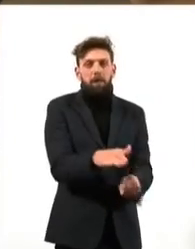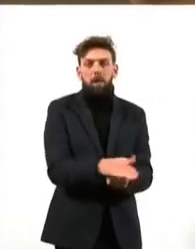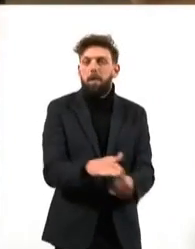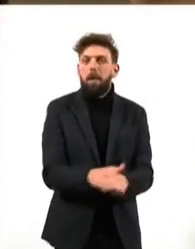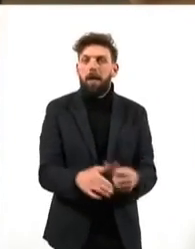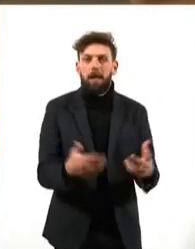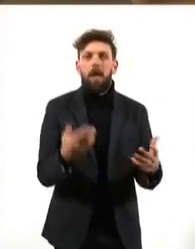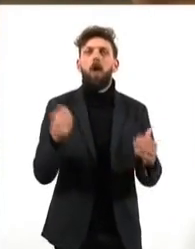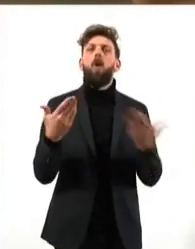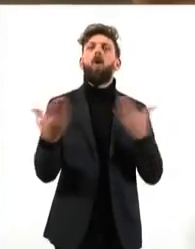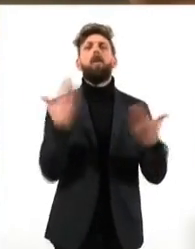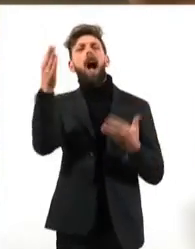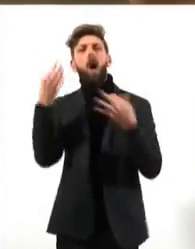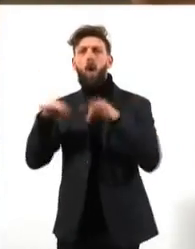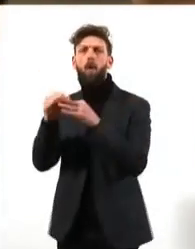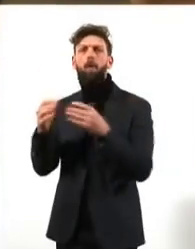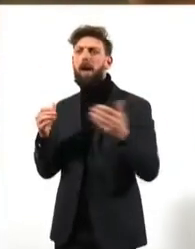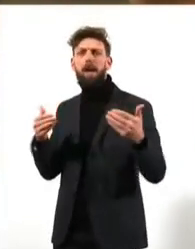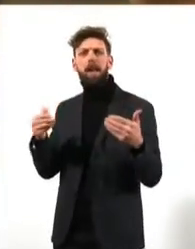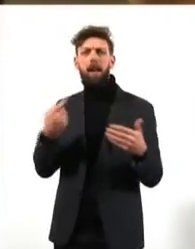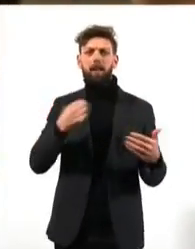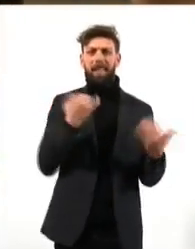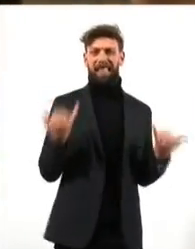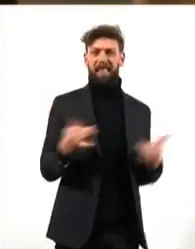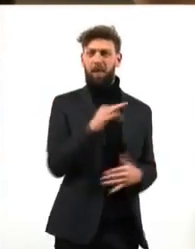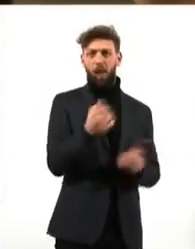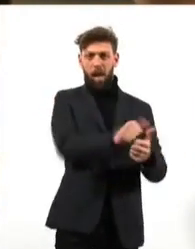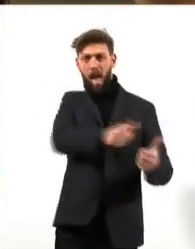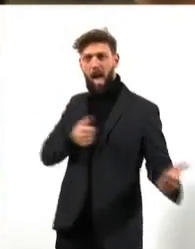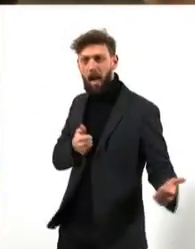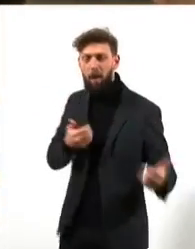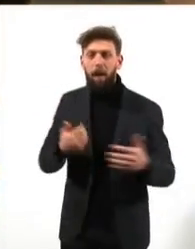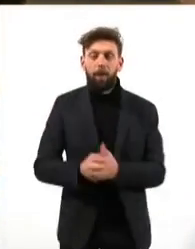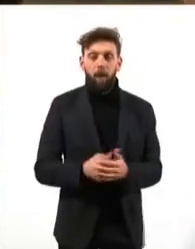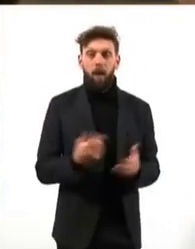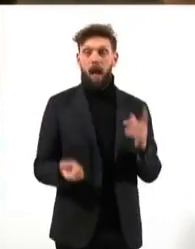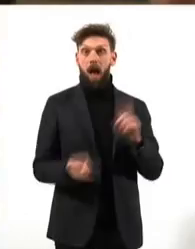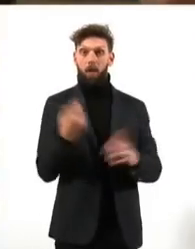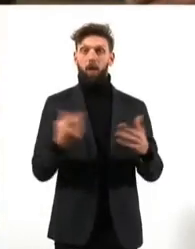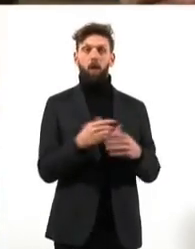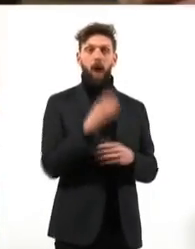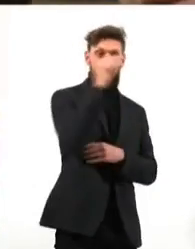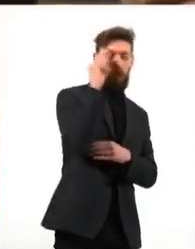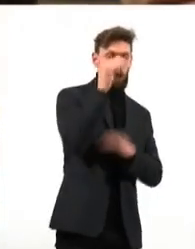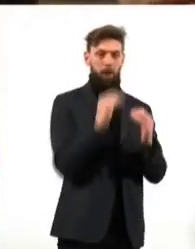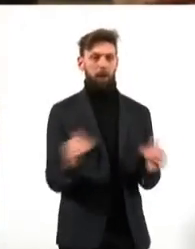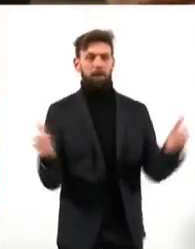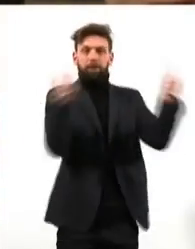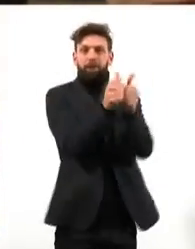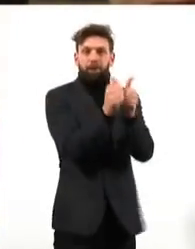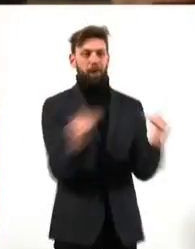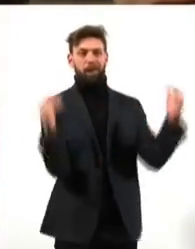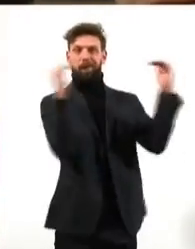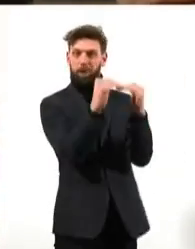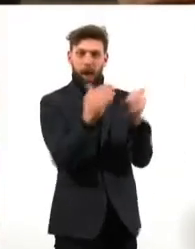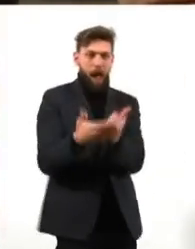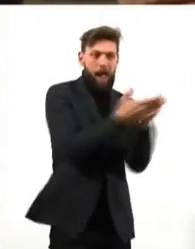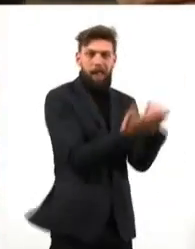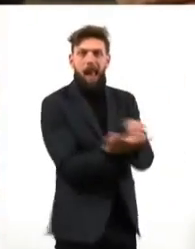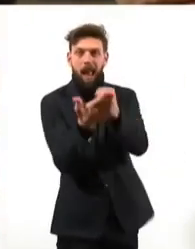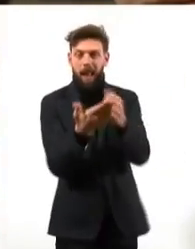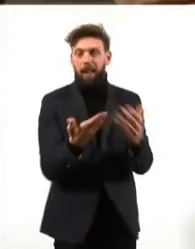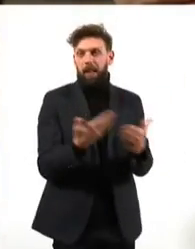aux autres pays. Donc c'est un peu cette approche-là qu'on doit avoir, à la fois permettre la père aidance et notamment aussi d'aider les pères aidants, parce que c'est un élément qu'on voit beaucoup, mais c'est